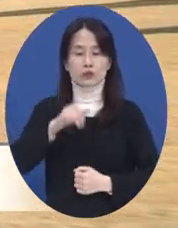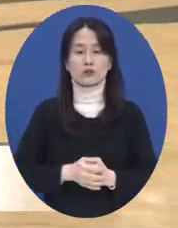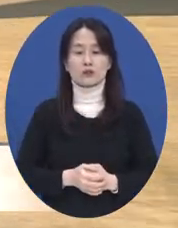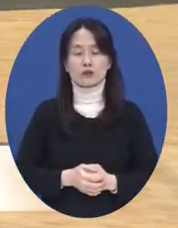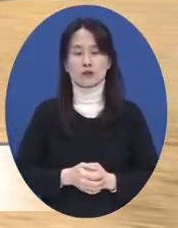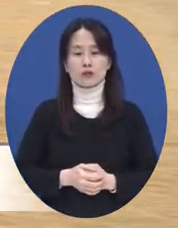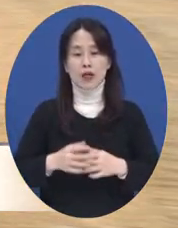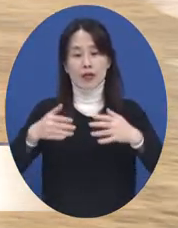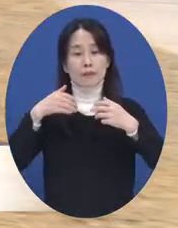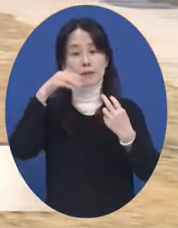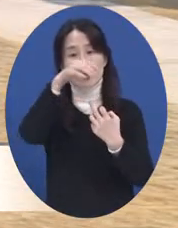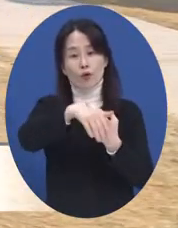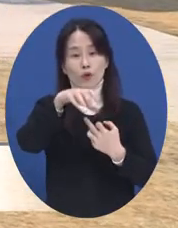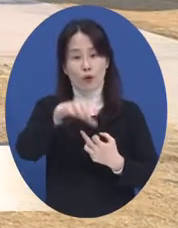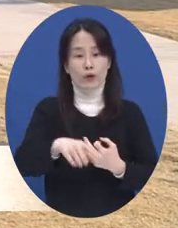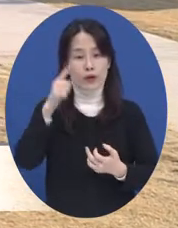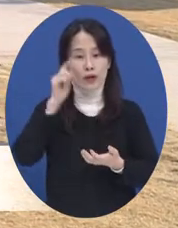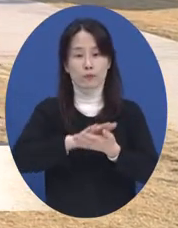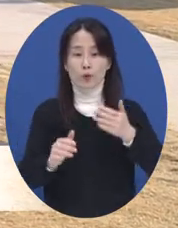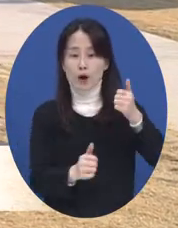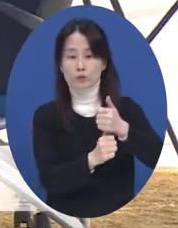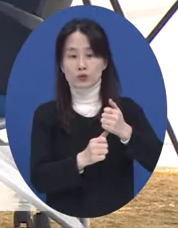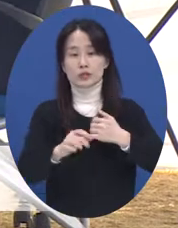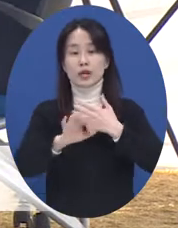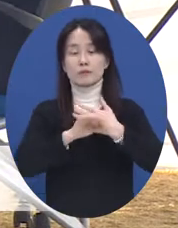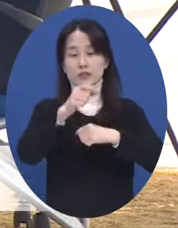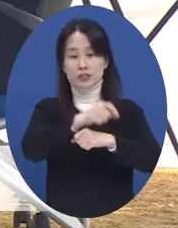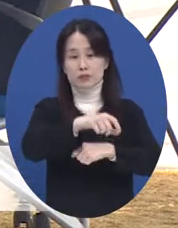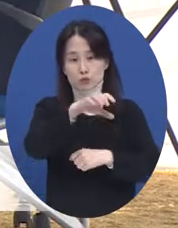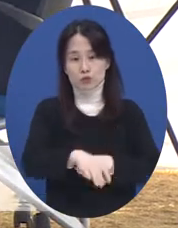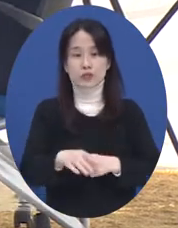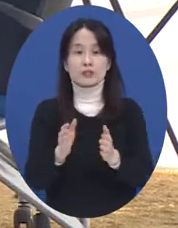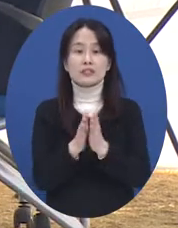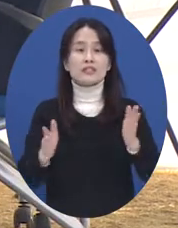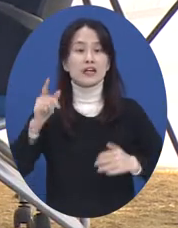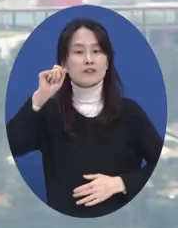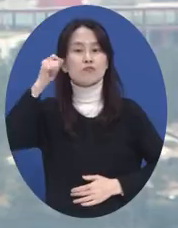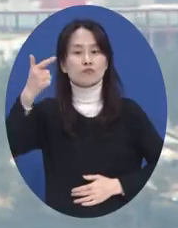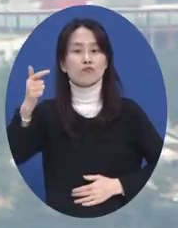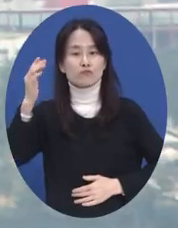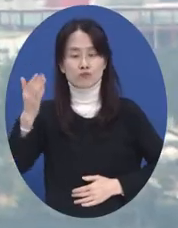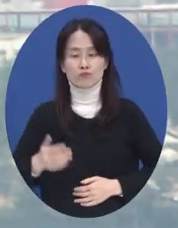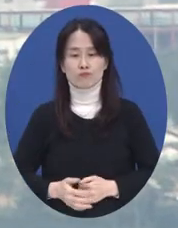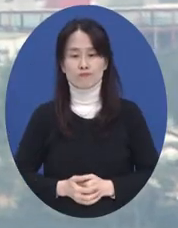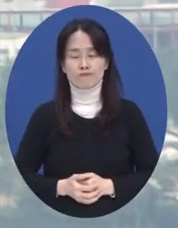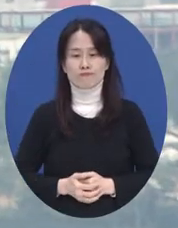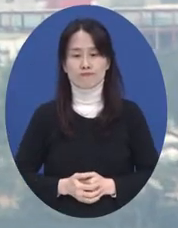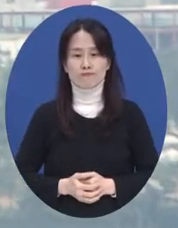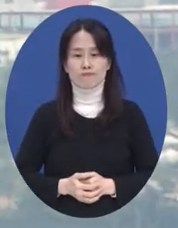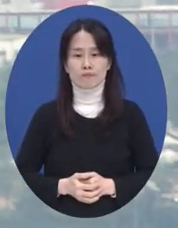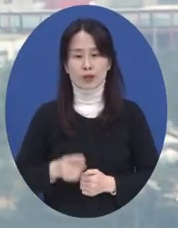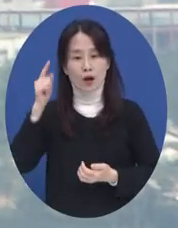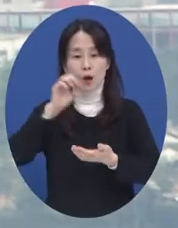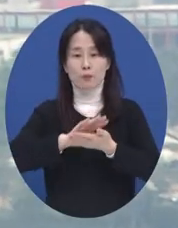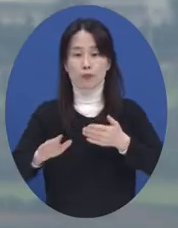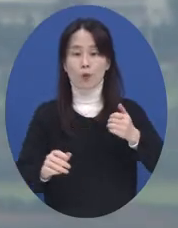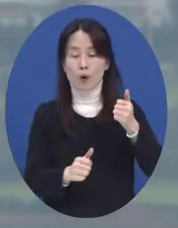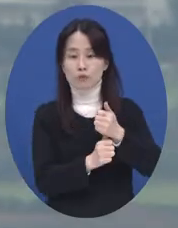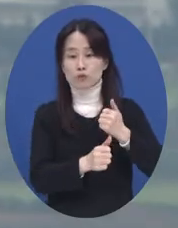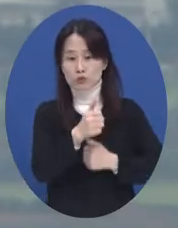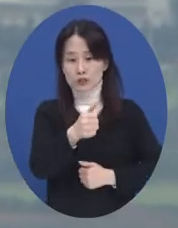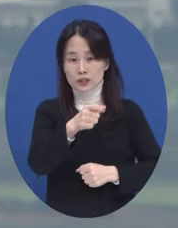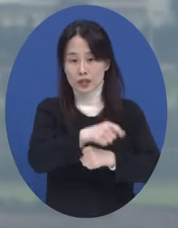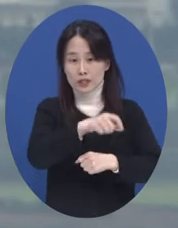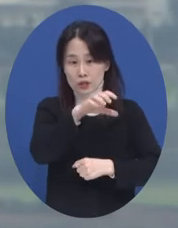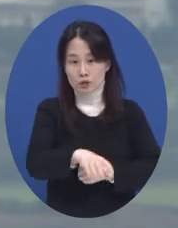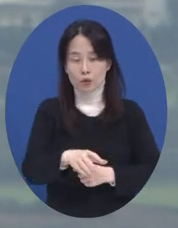임진각 바람의 언덕에 평화부지사 임시 집무실이 들어선 지 어느덧 16일 차. 경기도는 평화부지사 집무실을